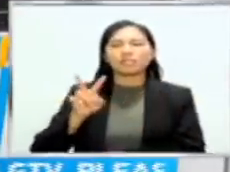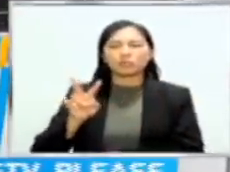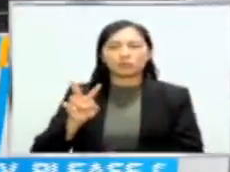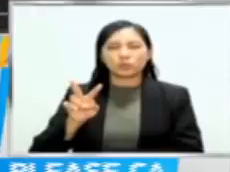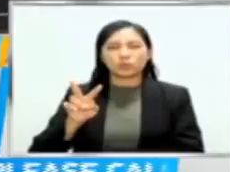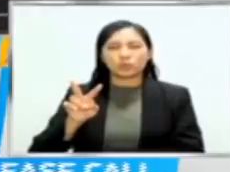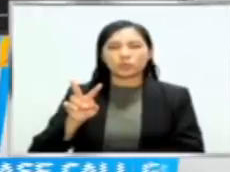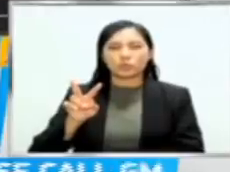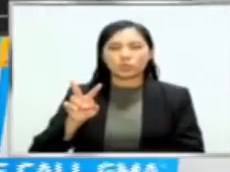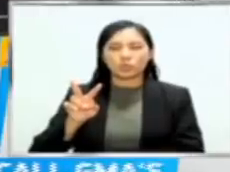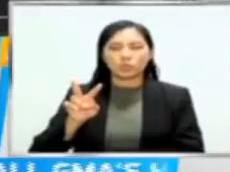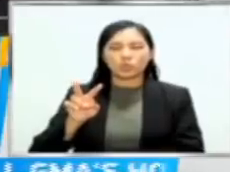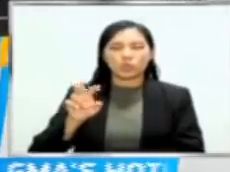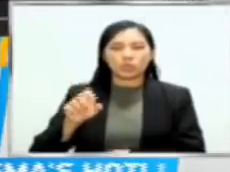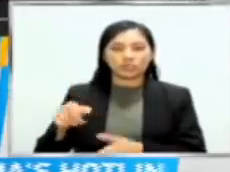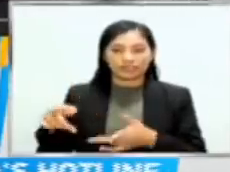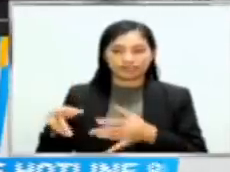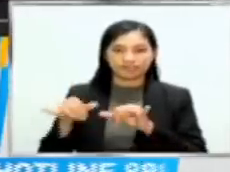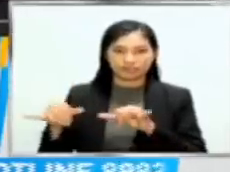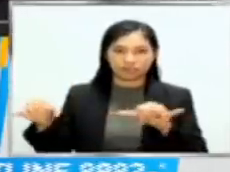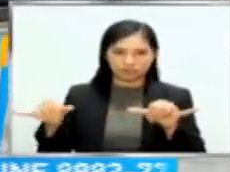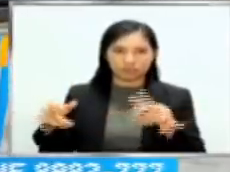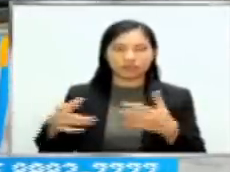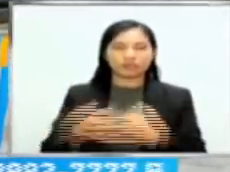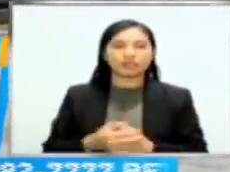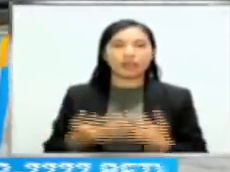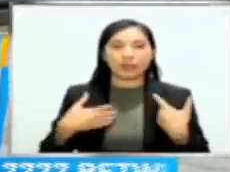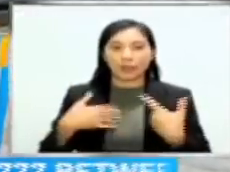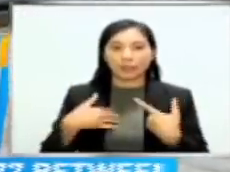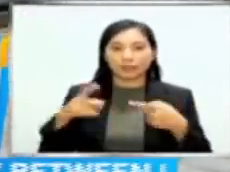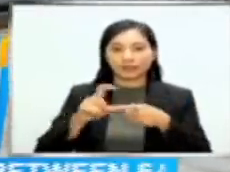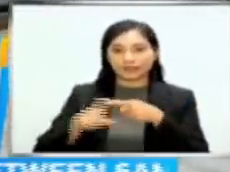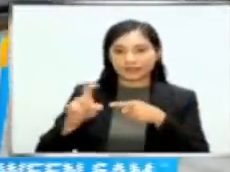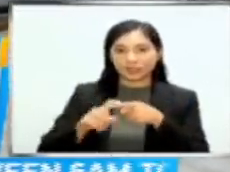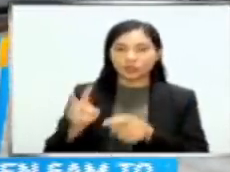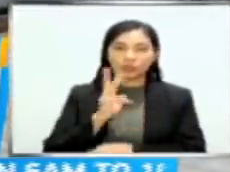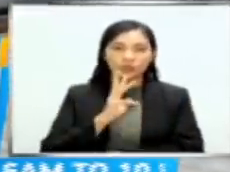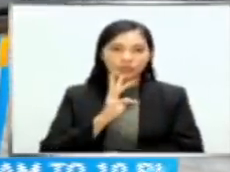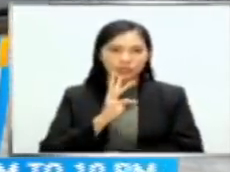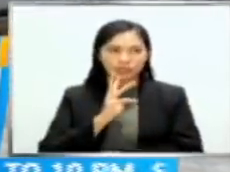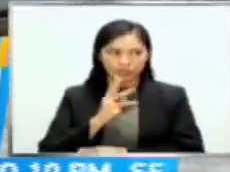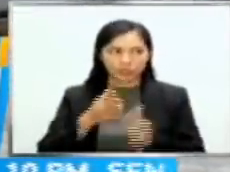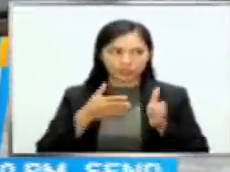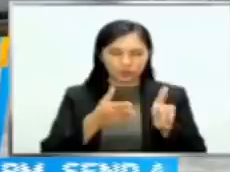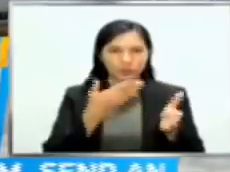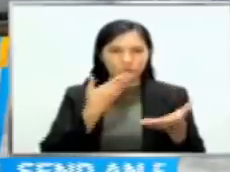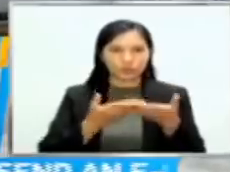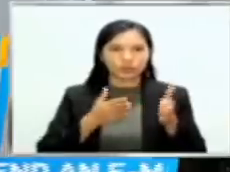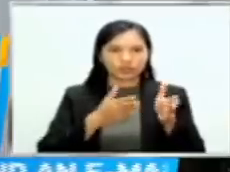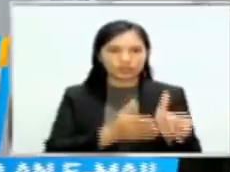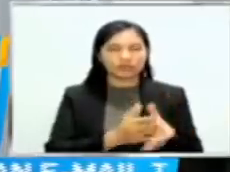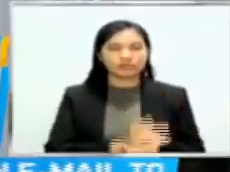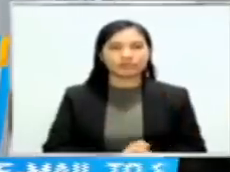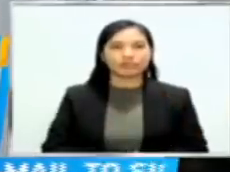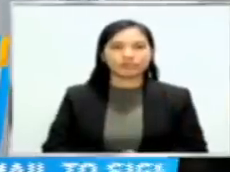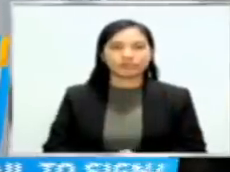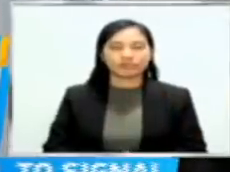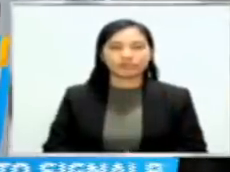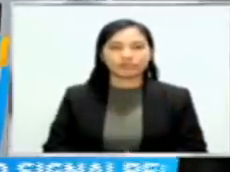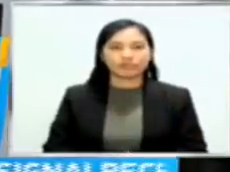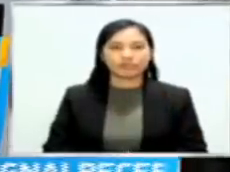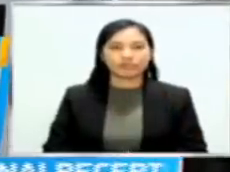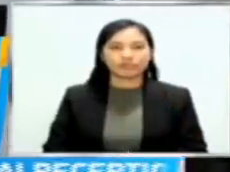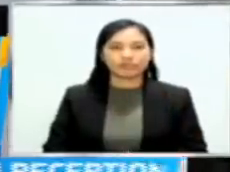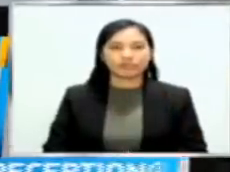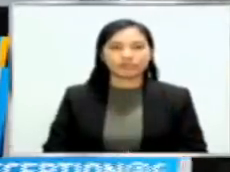ng kuryente at tubig ang mga unit, maayos ang kalsada at may drainage. Pagbabayad ng mga beneficiaryo ng 2,000 hanggang